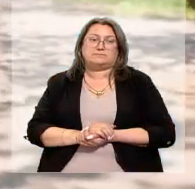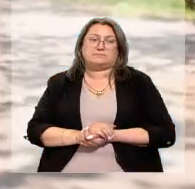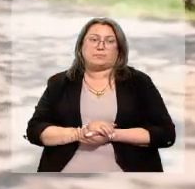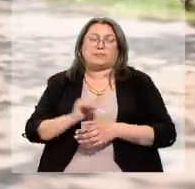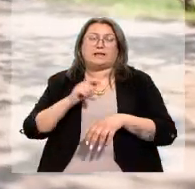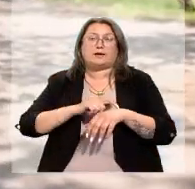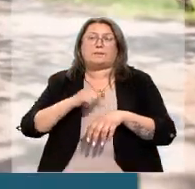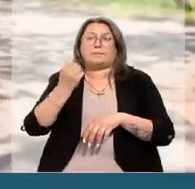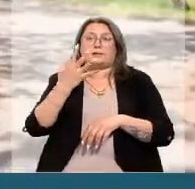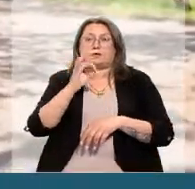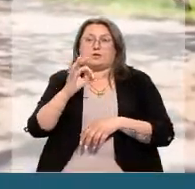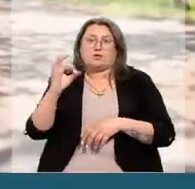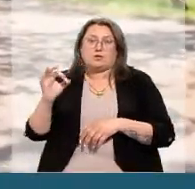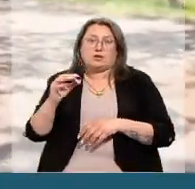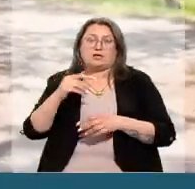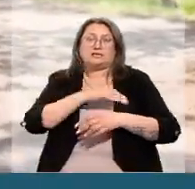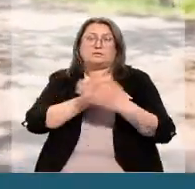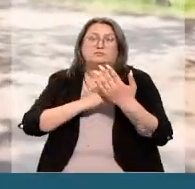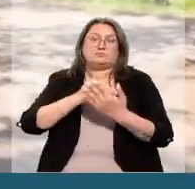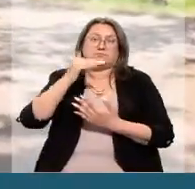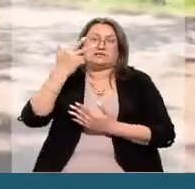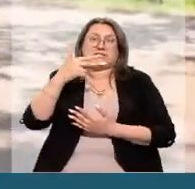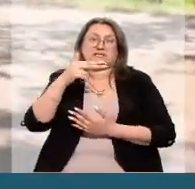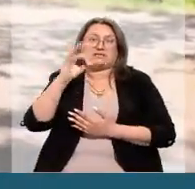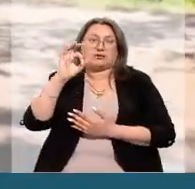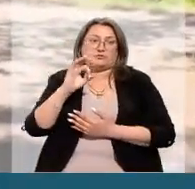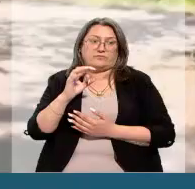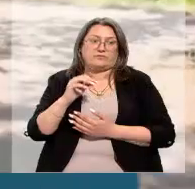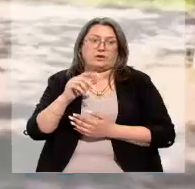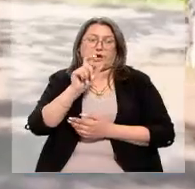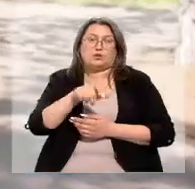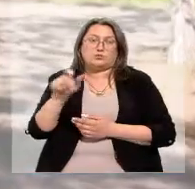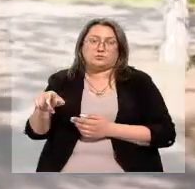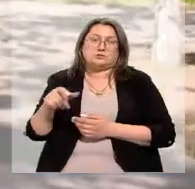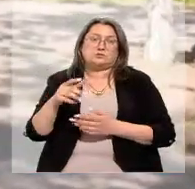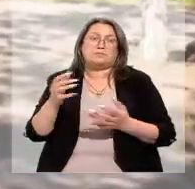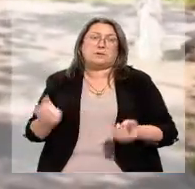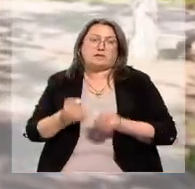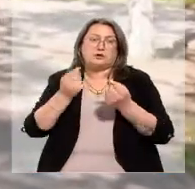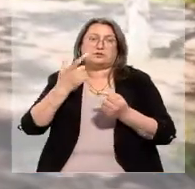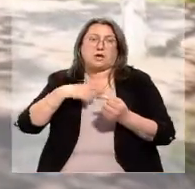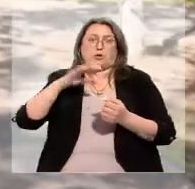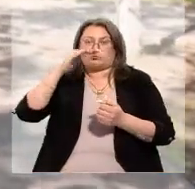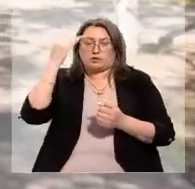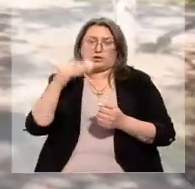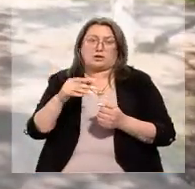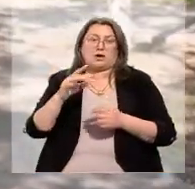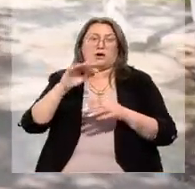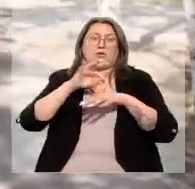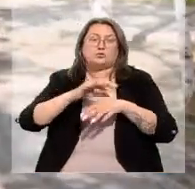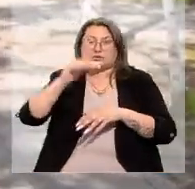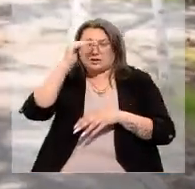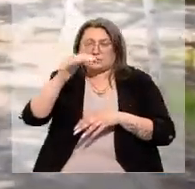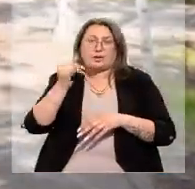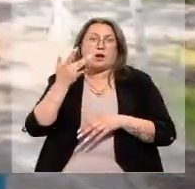На часах 15:00 столбик термометра достиг 30 градусов. Люди буквально спасаются от жары. Носят кепки